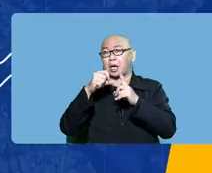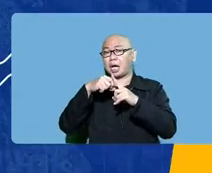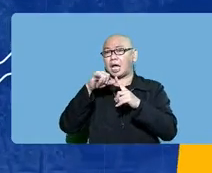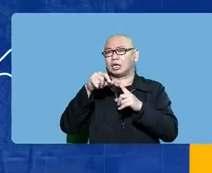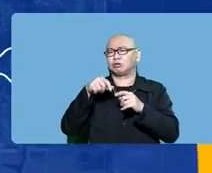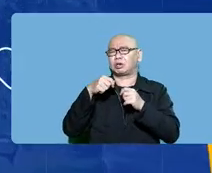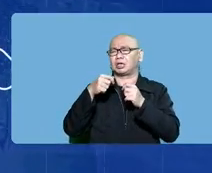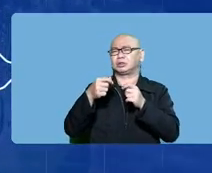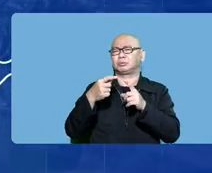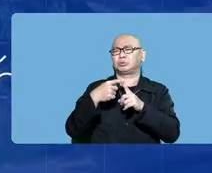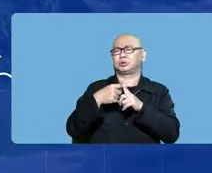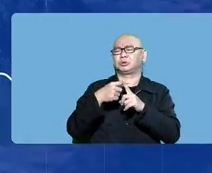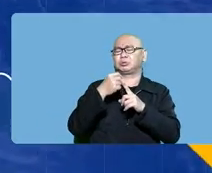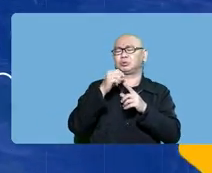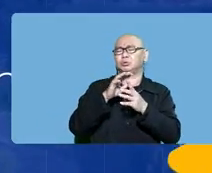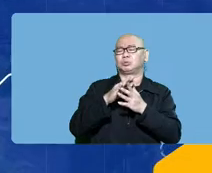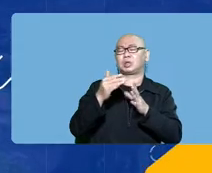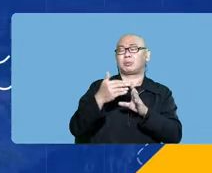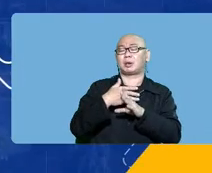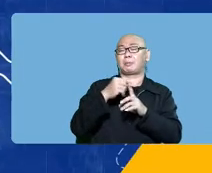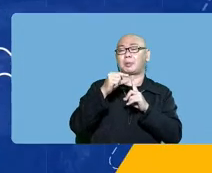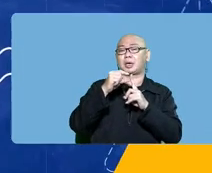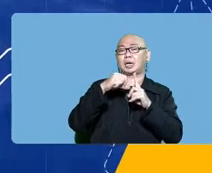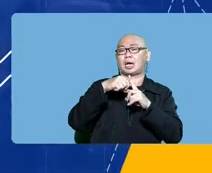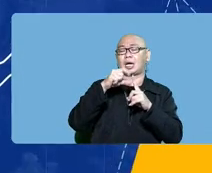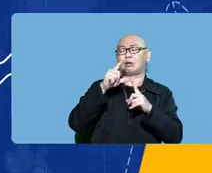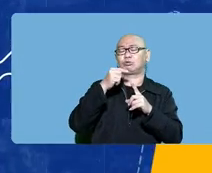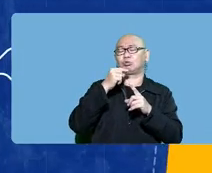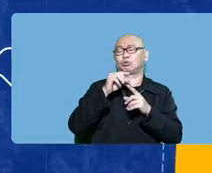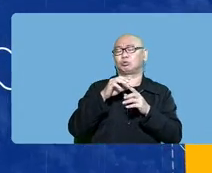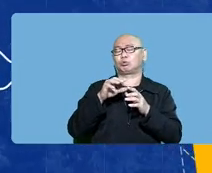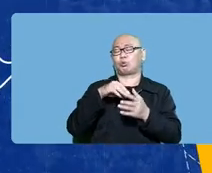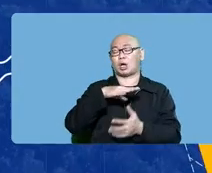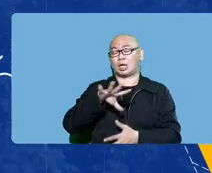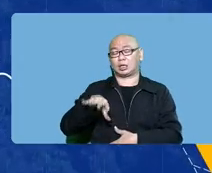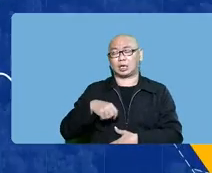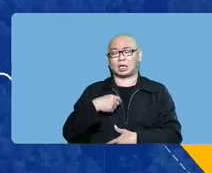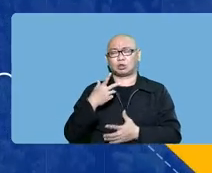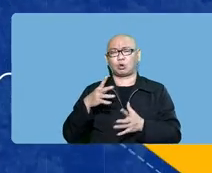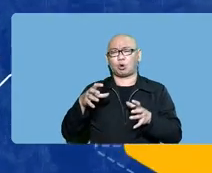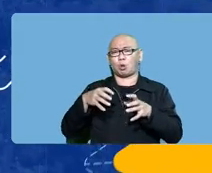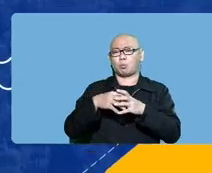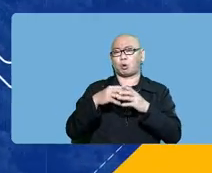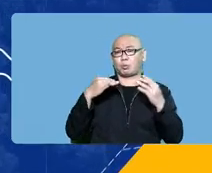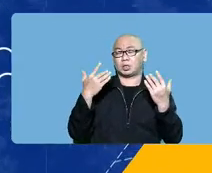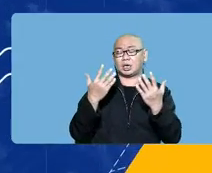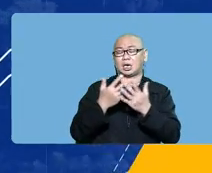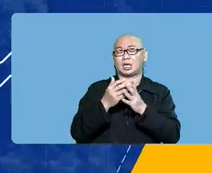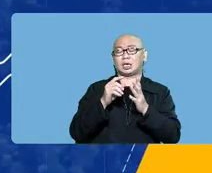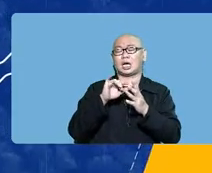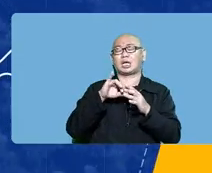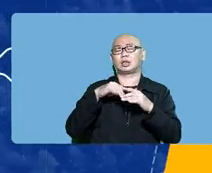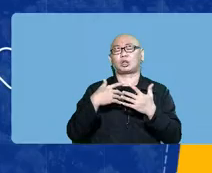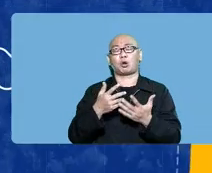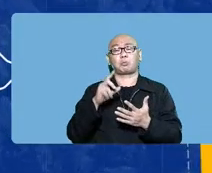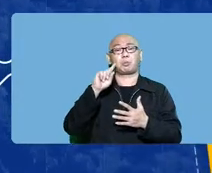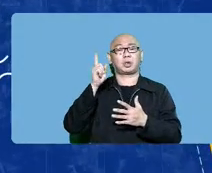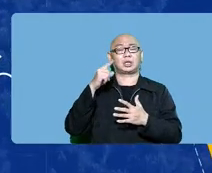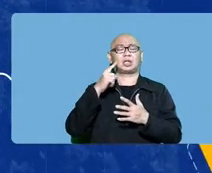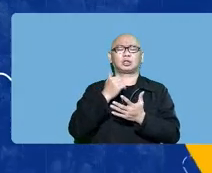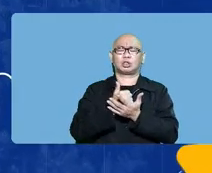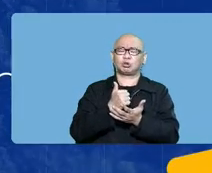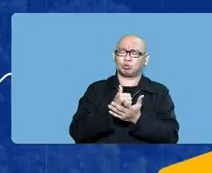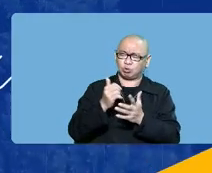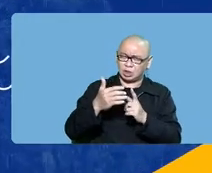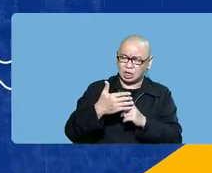positif bagi pendapatan PKL itu sendiri, bagi keluarga, kelompok masyarakat, atau pemerintah, maka tentu mereka akan dilindungi dan